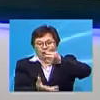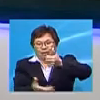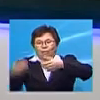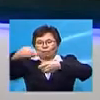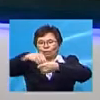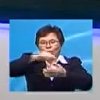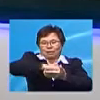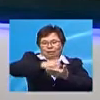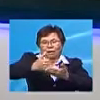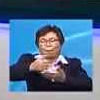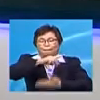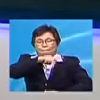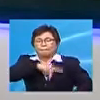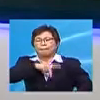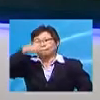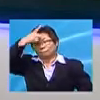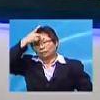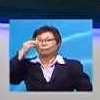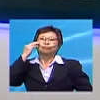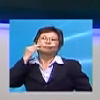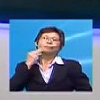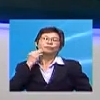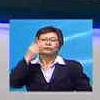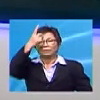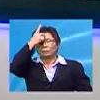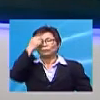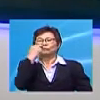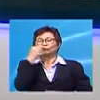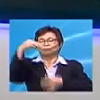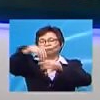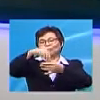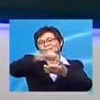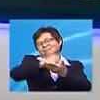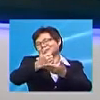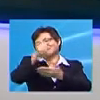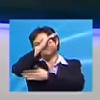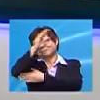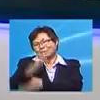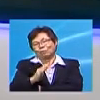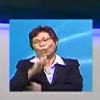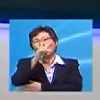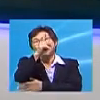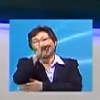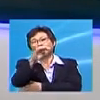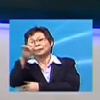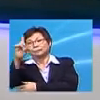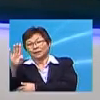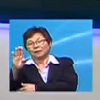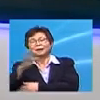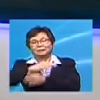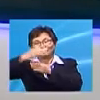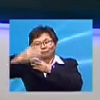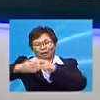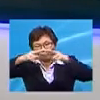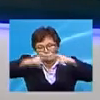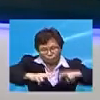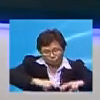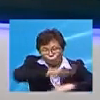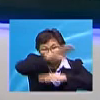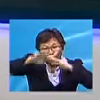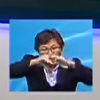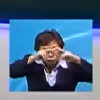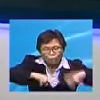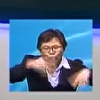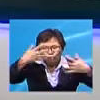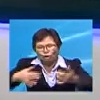akaun peribadi Perdana Menteri Datuk Seri Najib Tun Razak dalam kenyataannya 1mdb berkata hasil siasatan yang menyeluruh itu